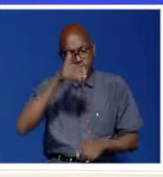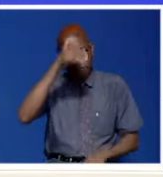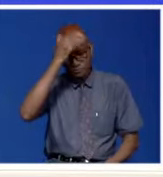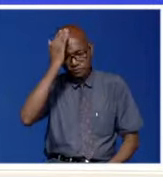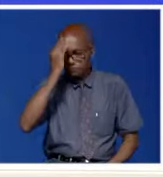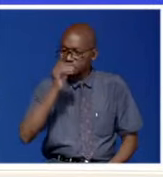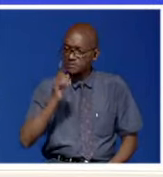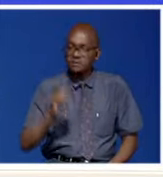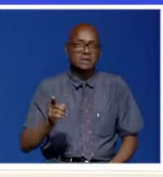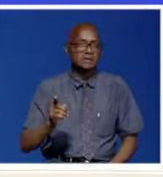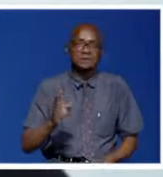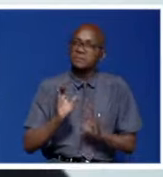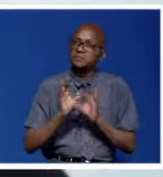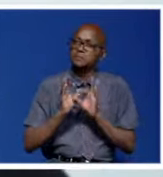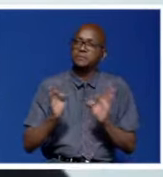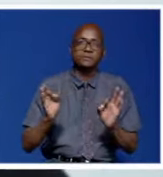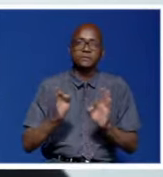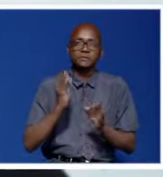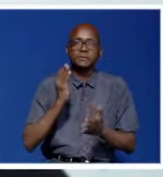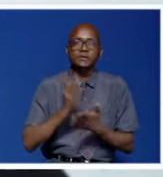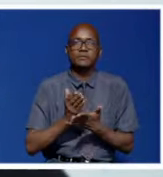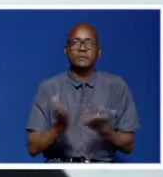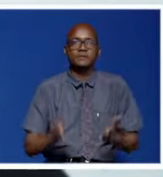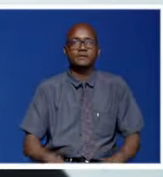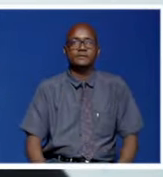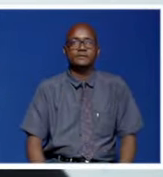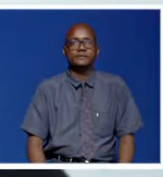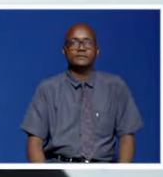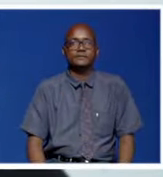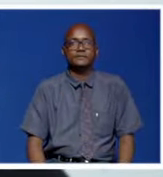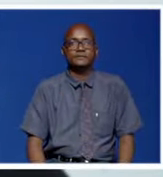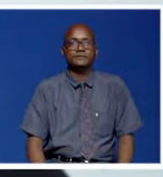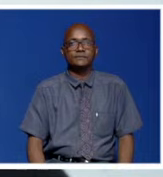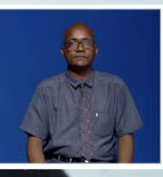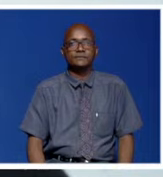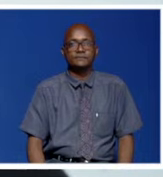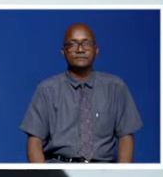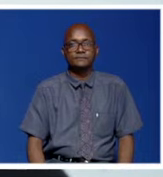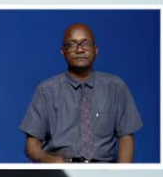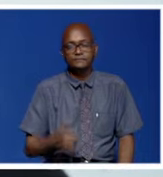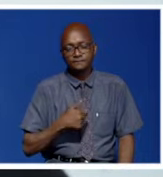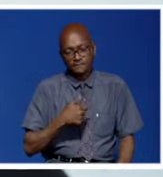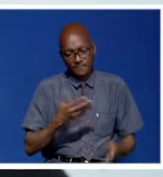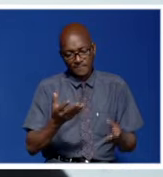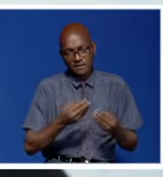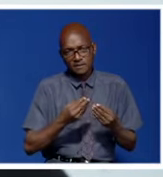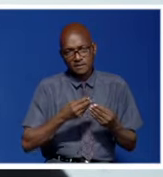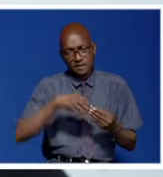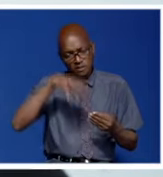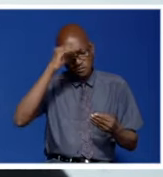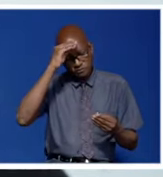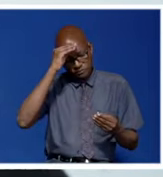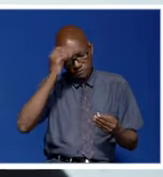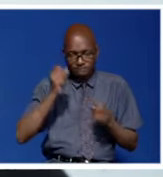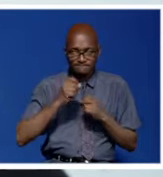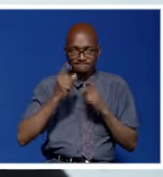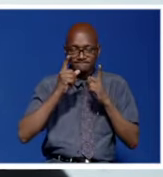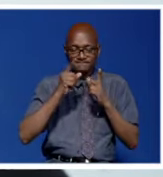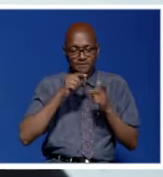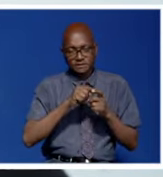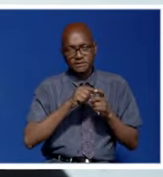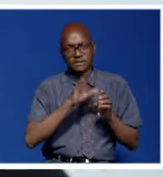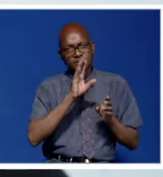isiyokuwa sahihi. Ni baada ya kupata hizi wake up calls kama nikiziita, tumeweza kujitathmini. Pamoja na kwamba ni ripoti